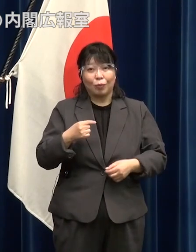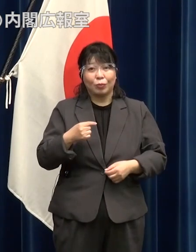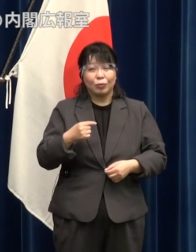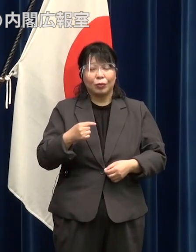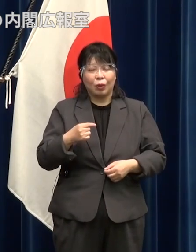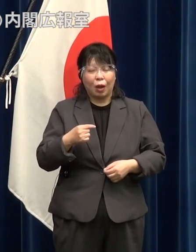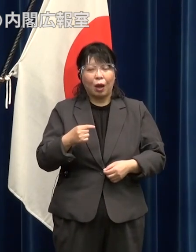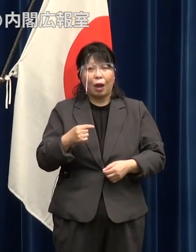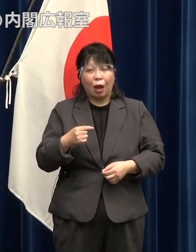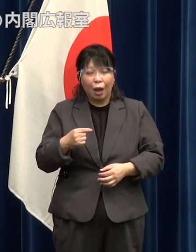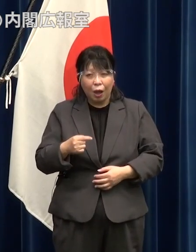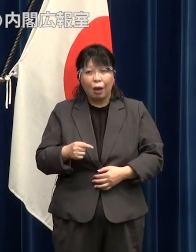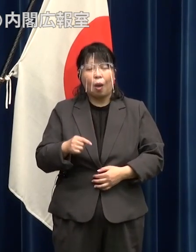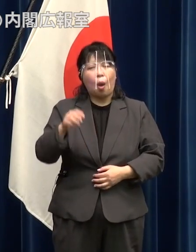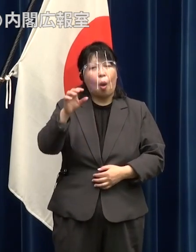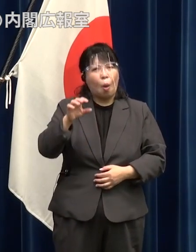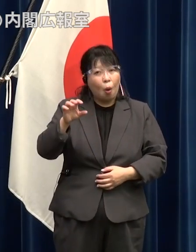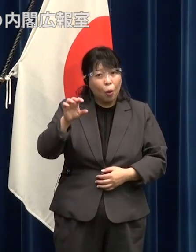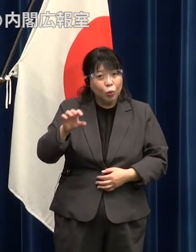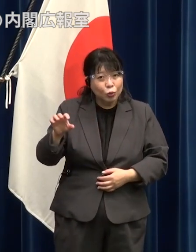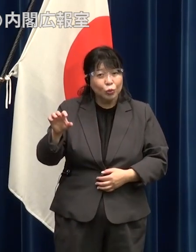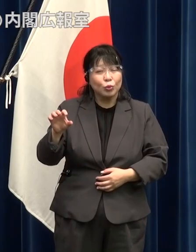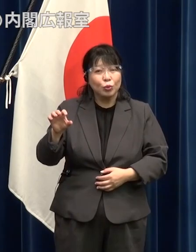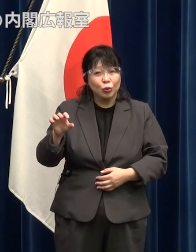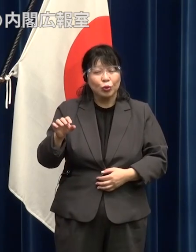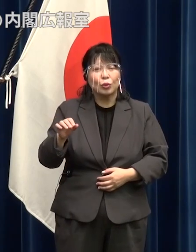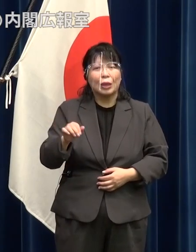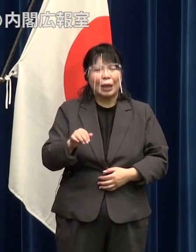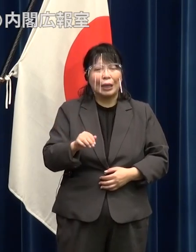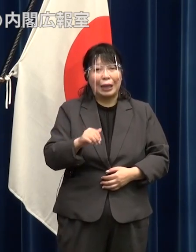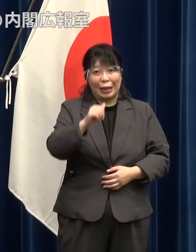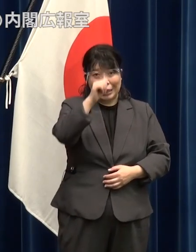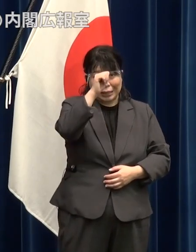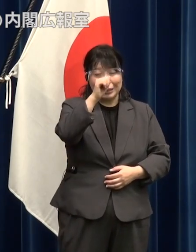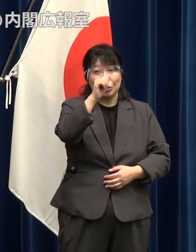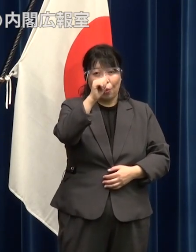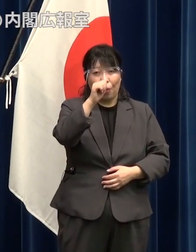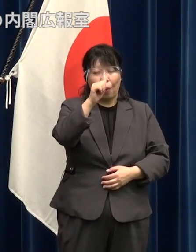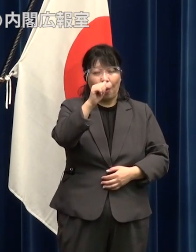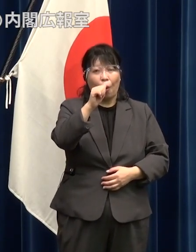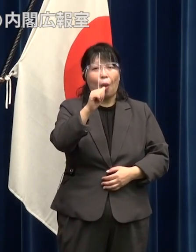たちインド太平洋地域の安全保障を